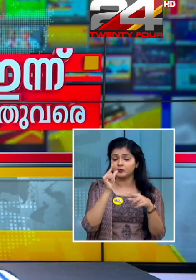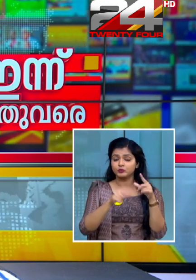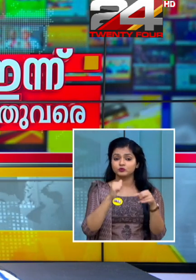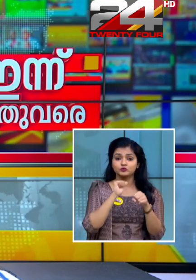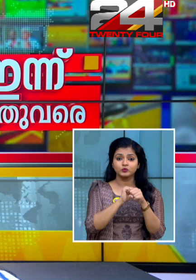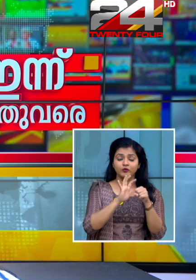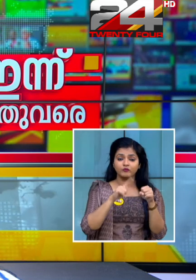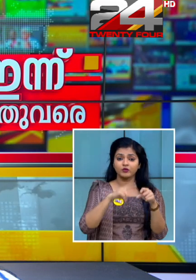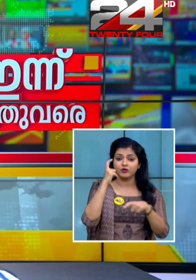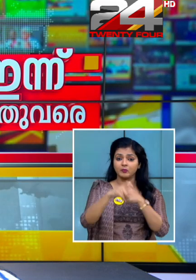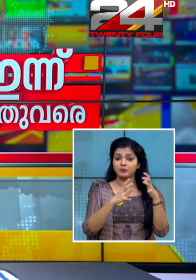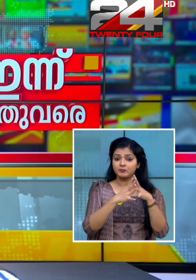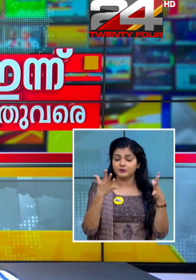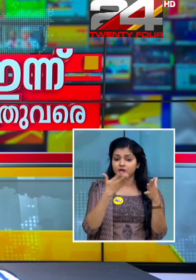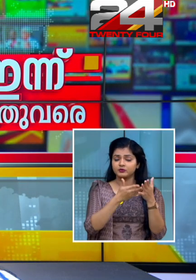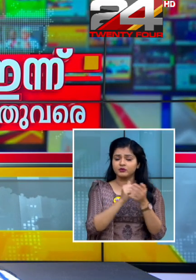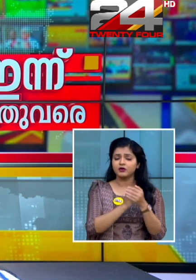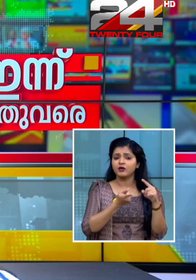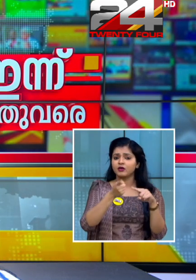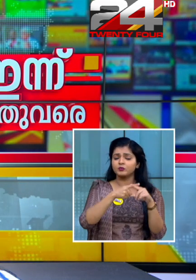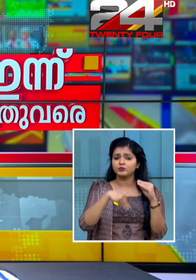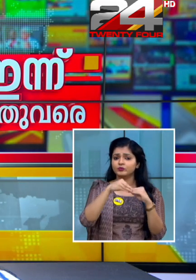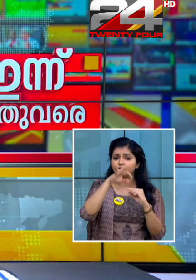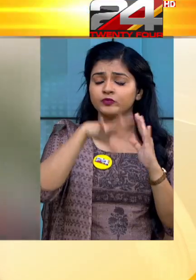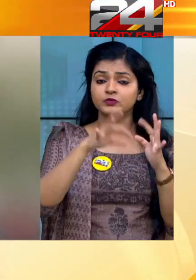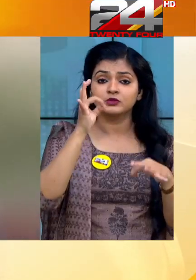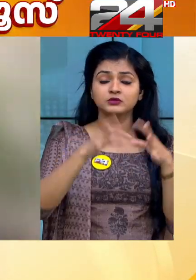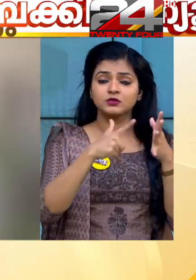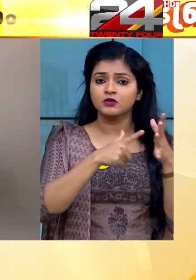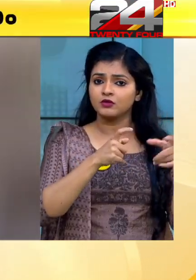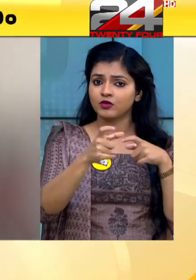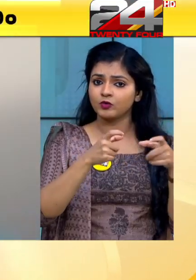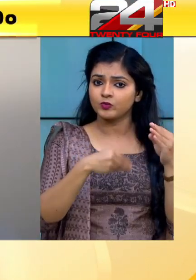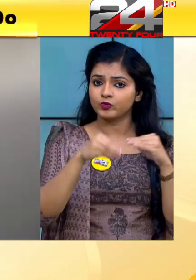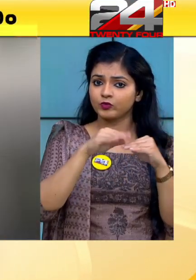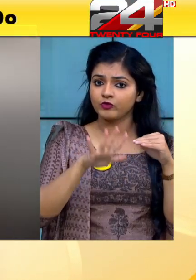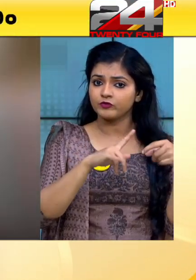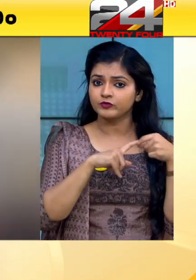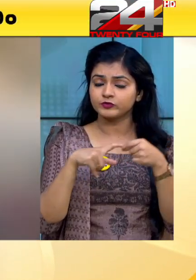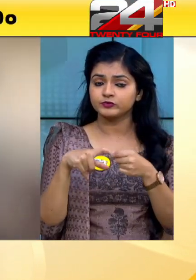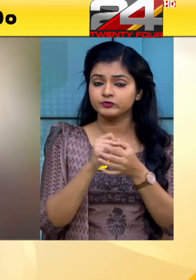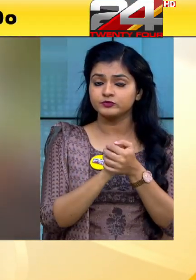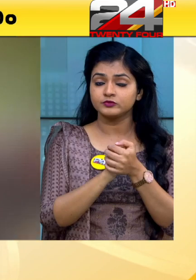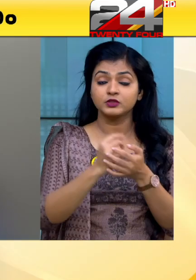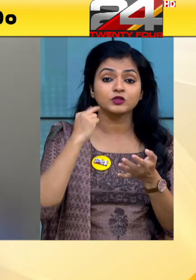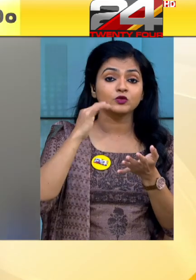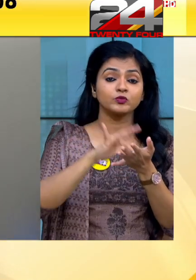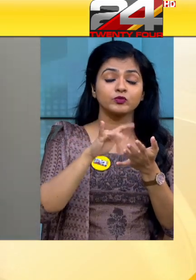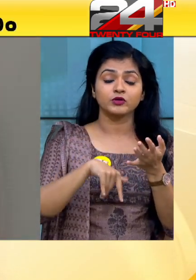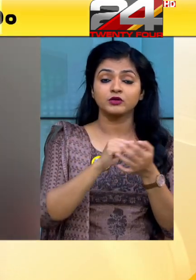വലിയൊരു കമ്പനിയാണിത്. എന്താണ് സംഭവിച്ചത്? തീപിടുത്തം നിയന്ത്രണ വിധേയമാണോ? ഗോകുൽ, തിരുവനന്തപുരത്തെ